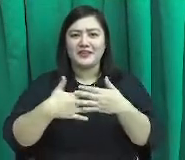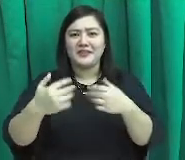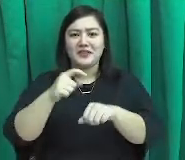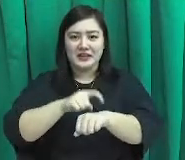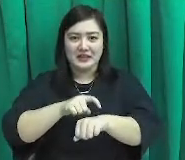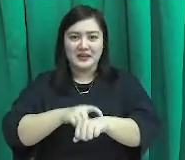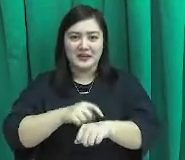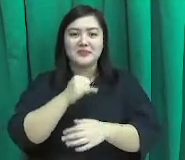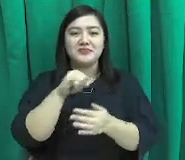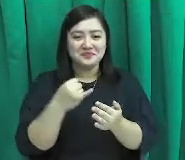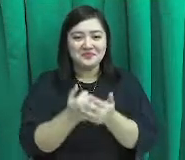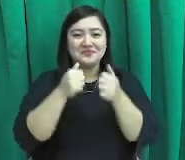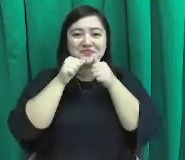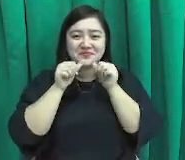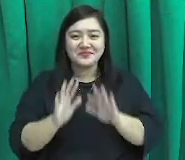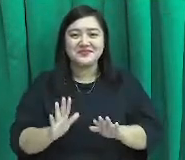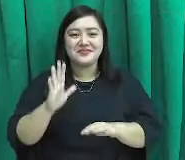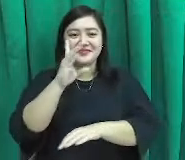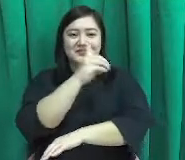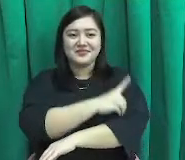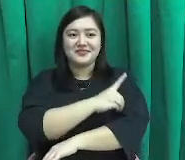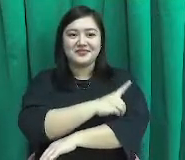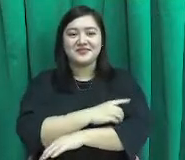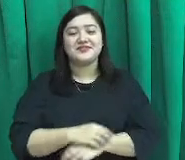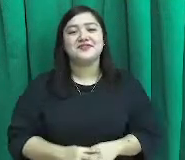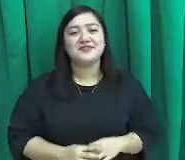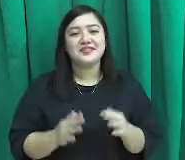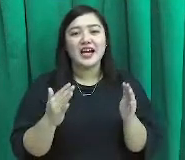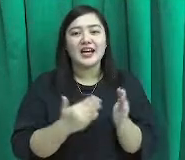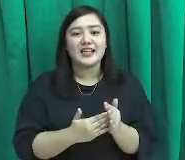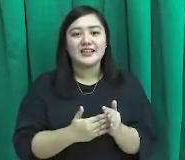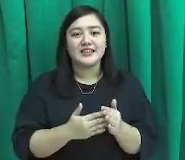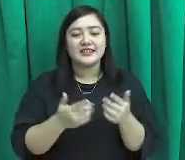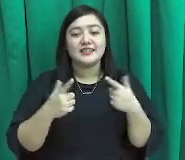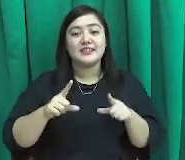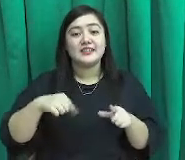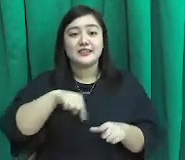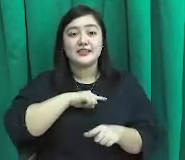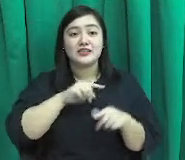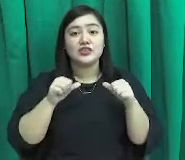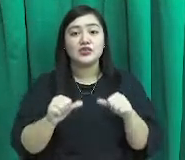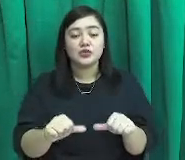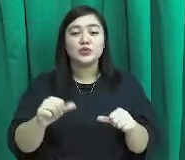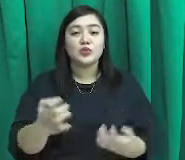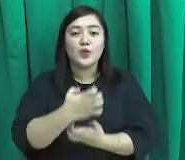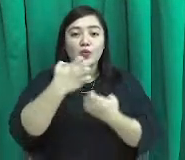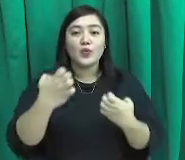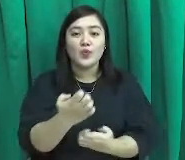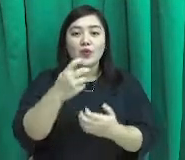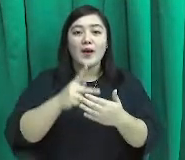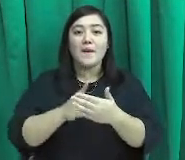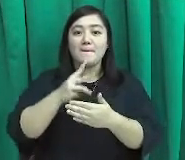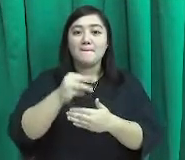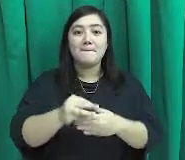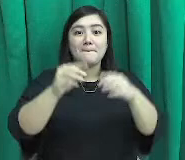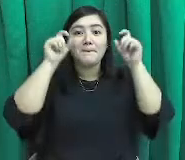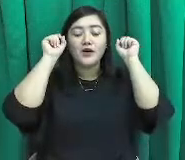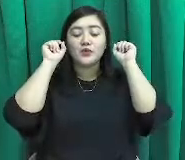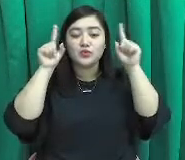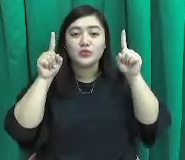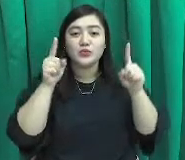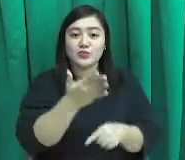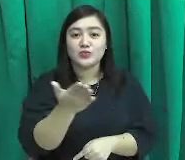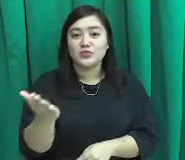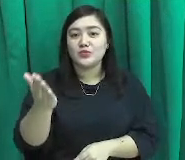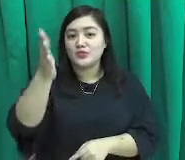I'm just saying blessed day to all of us. All right. So again, let's continue to enjoy this program. Gising, mga tatay! Break time